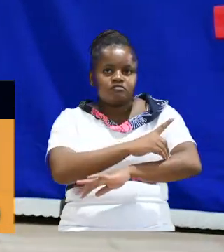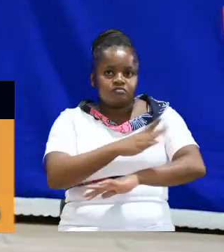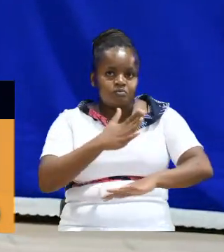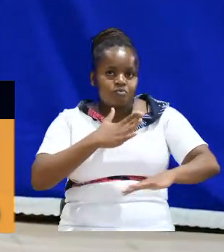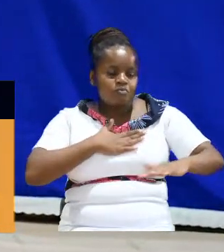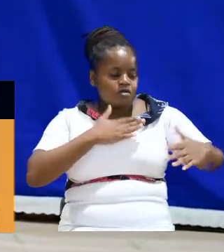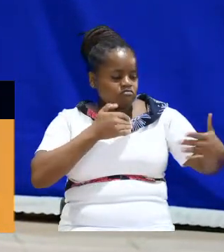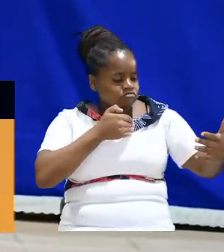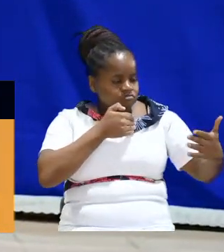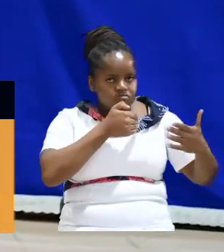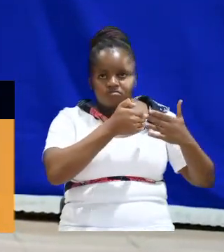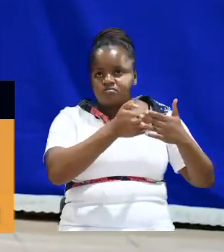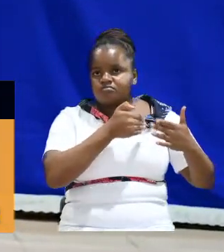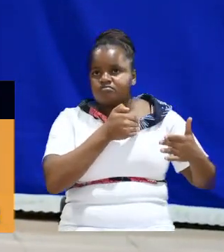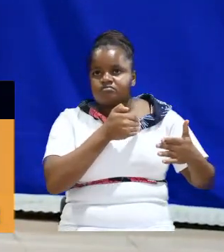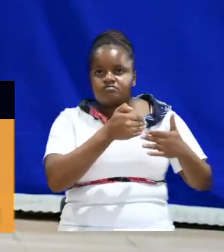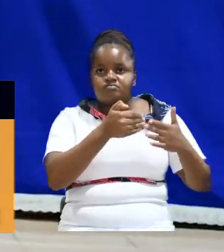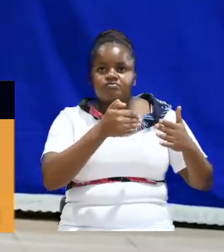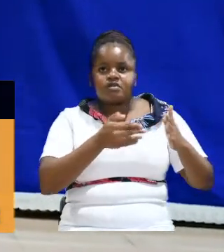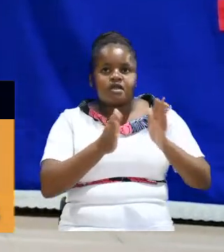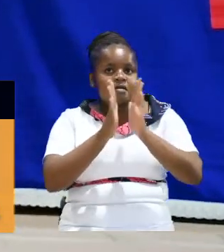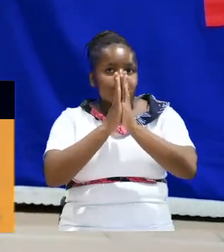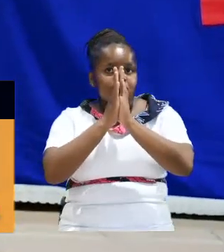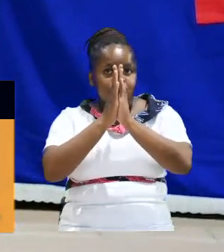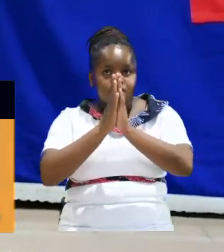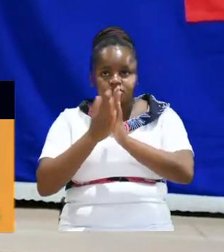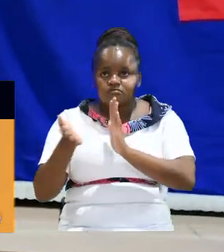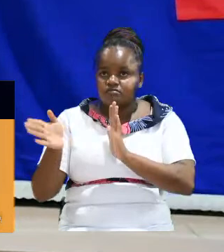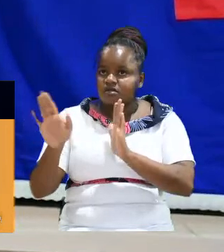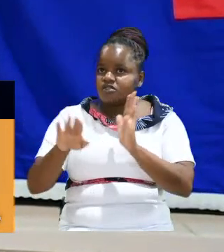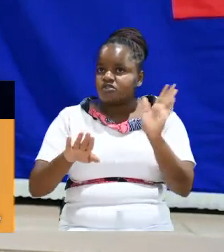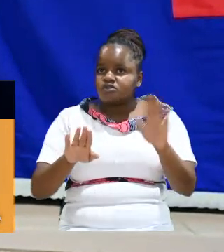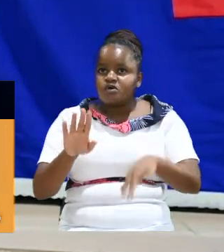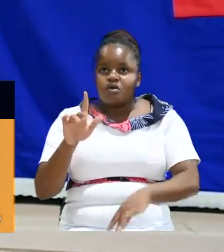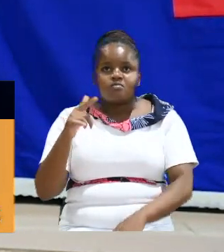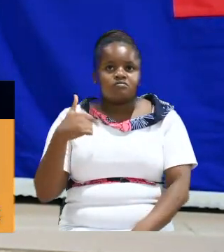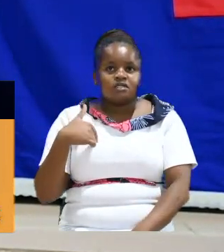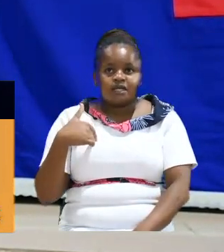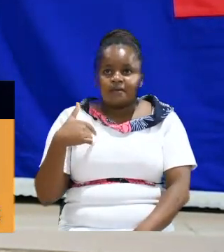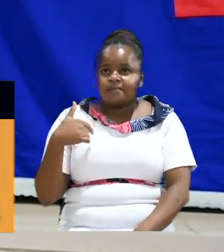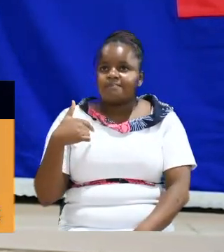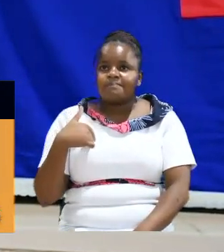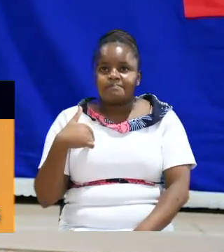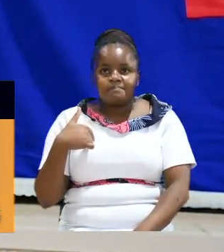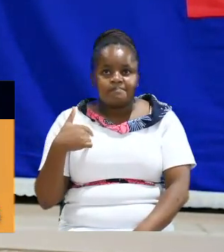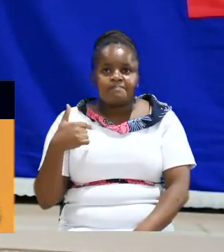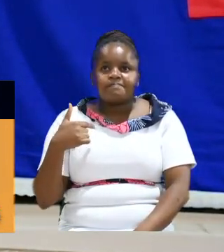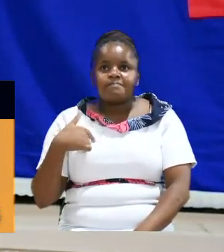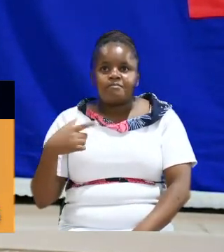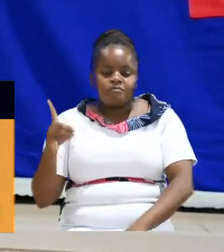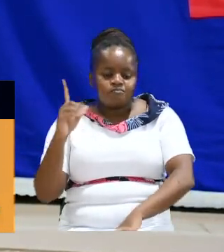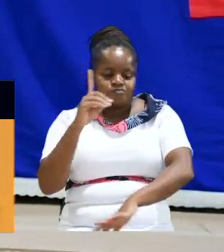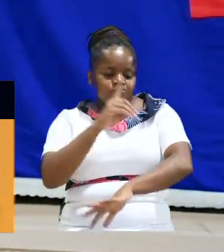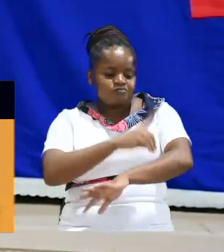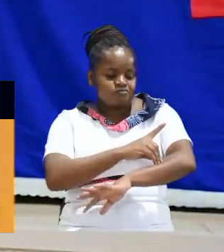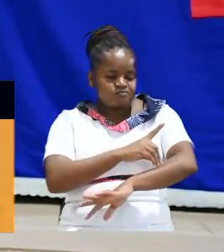zimefika. Ninaomba nirekebishe. Siku zangu